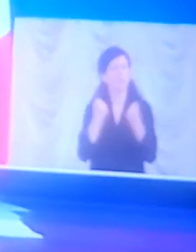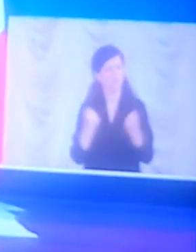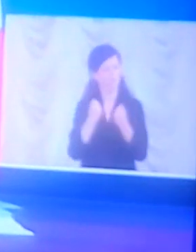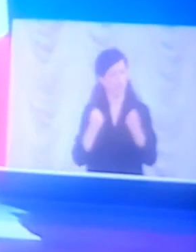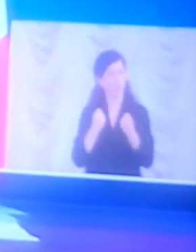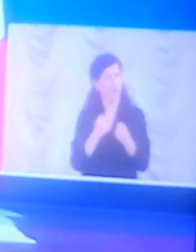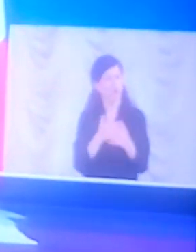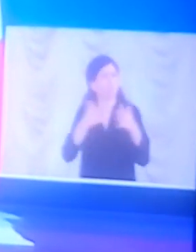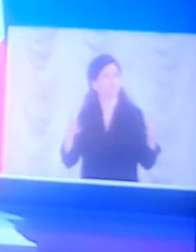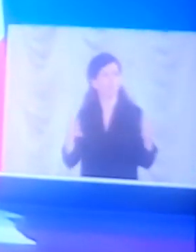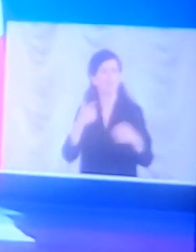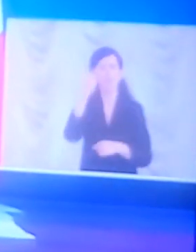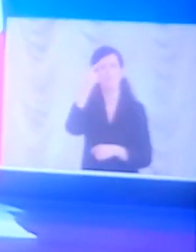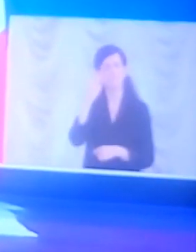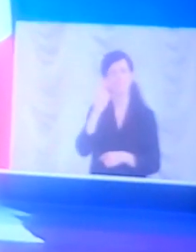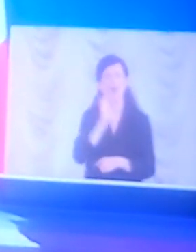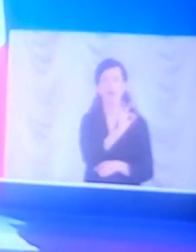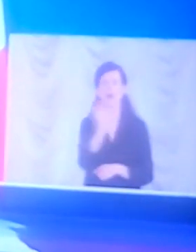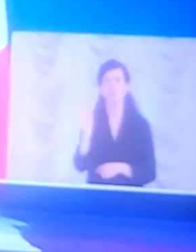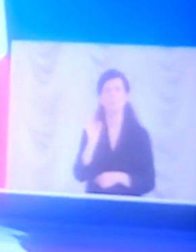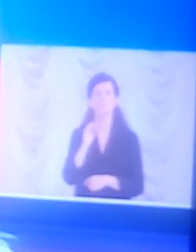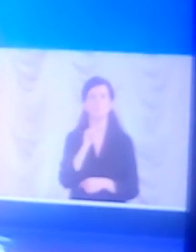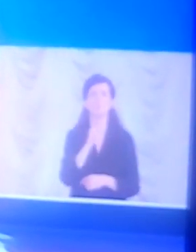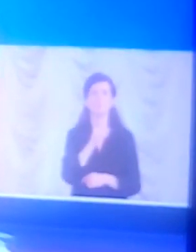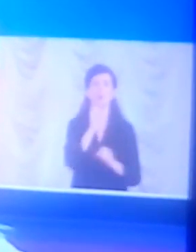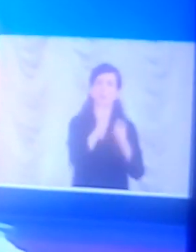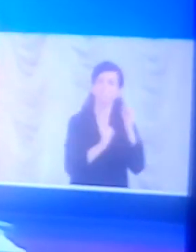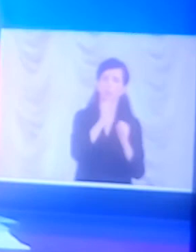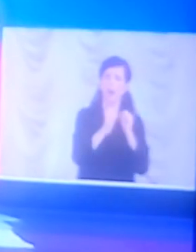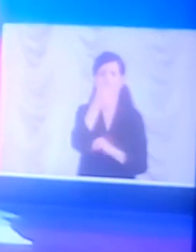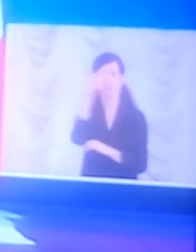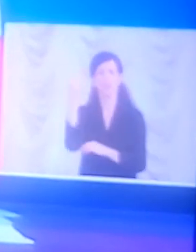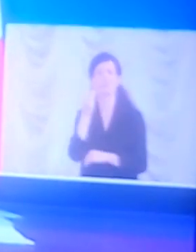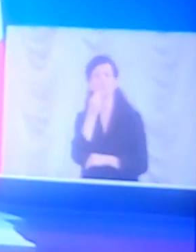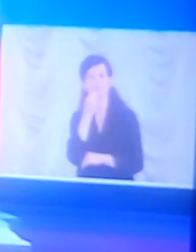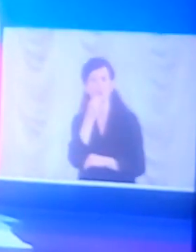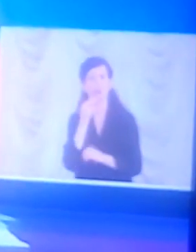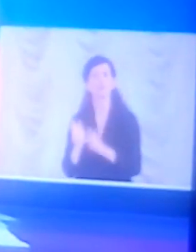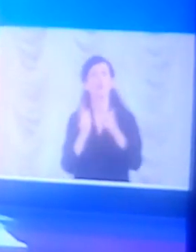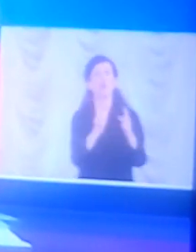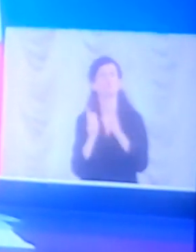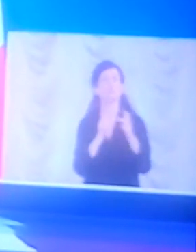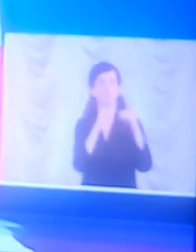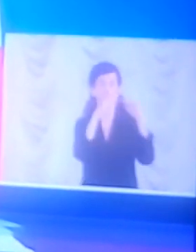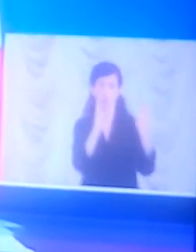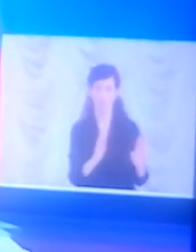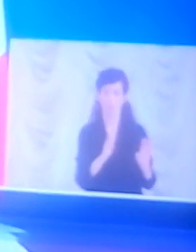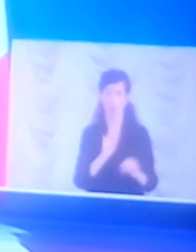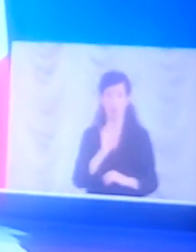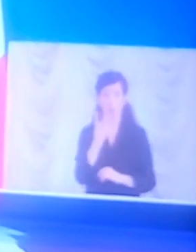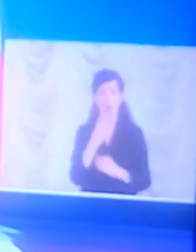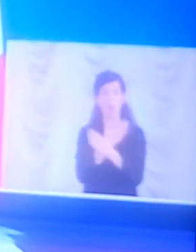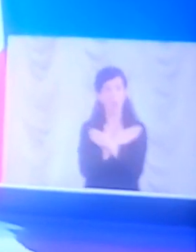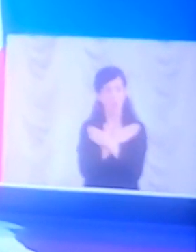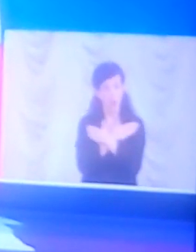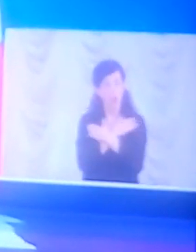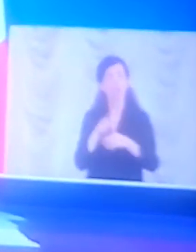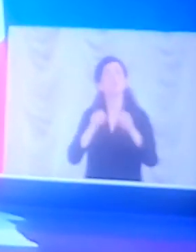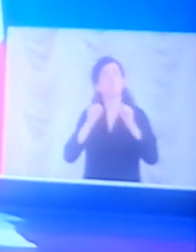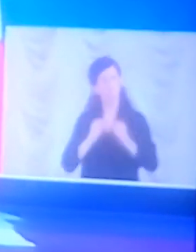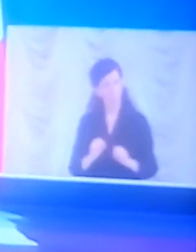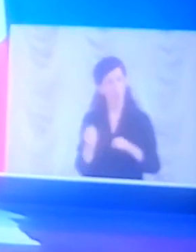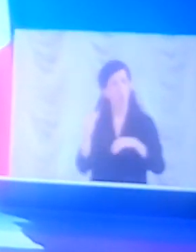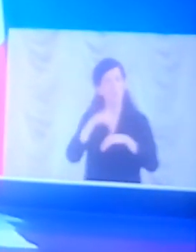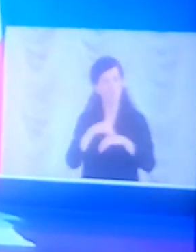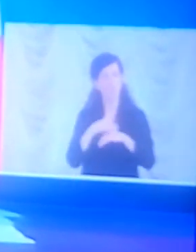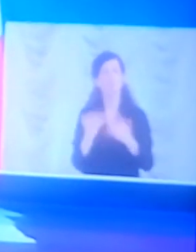che bar e ristoranti possono far consegne a domicilio. D'ora in poi, dal 4 maggio, sarà consentita